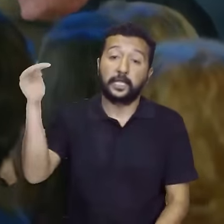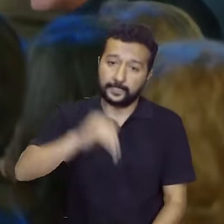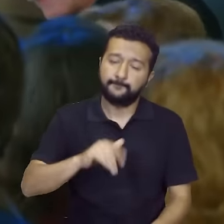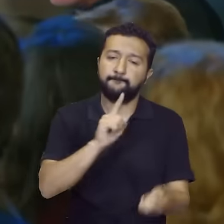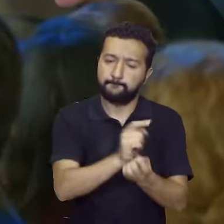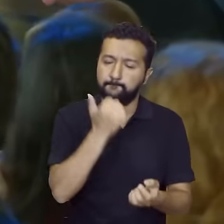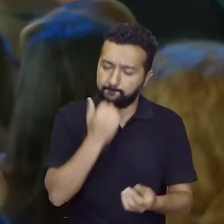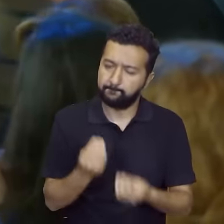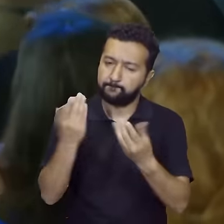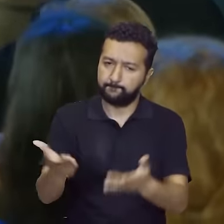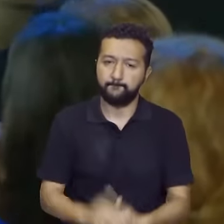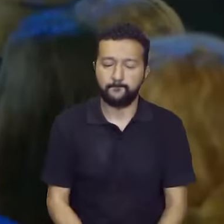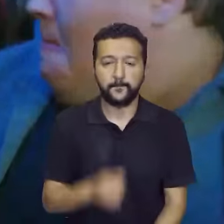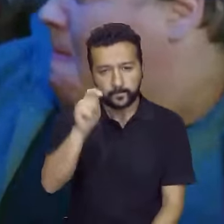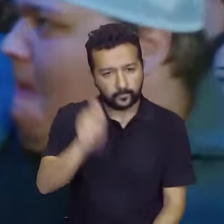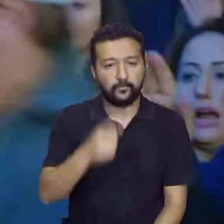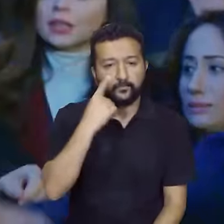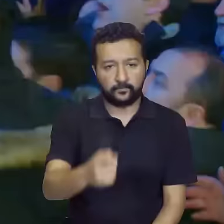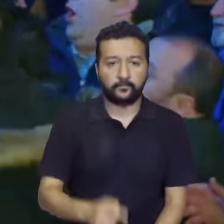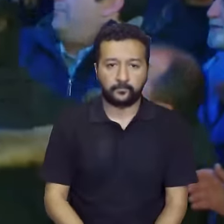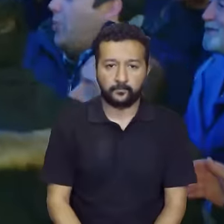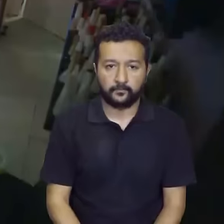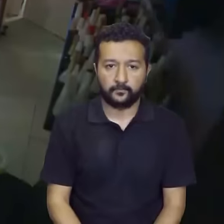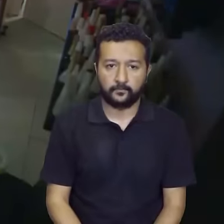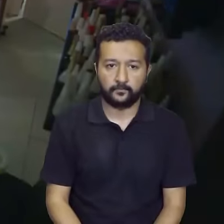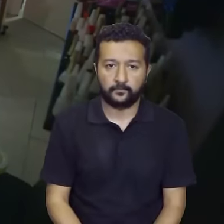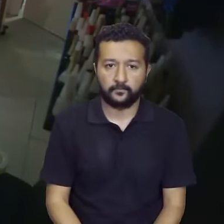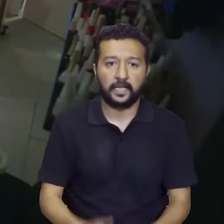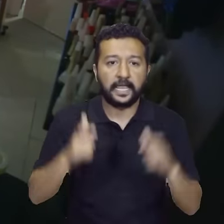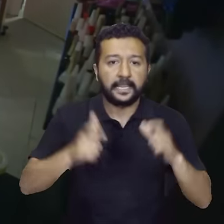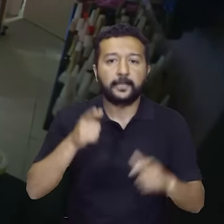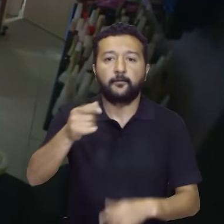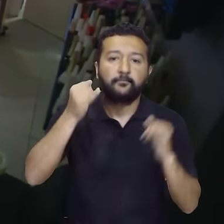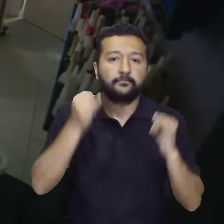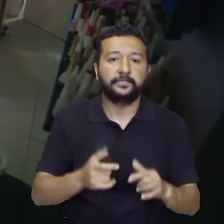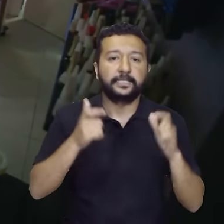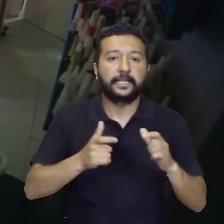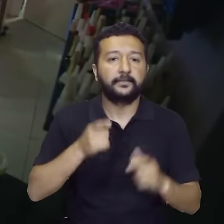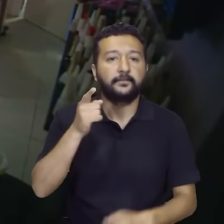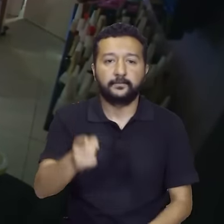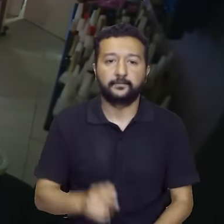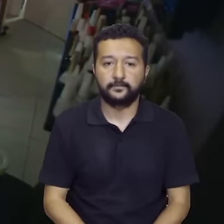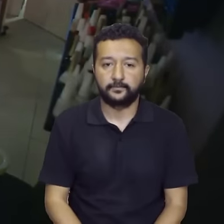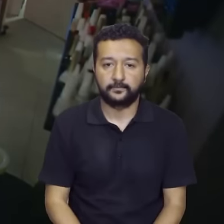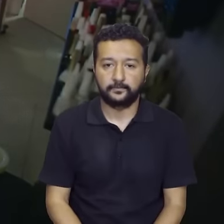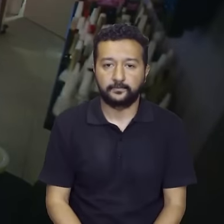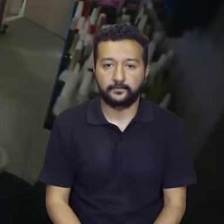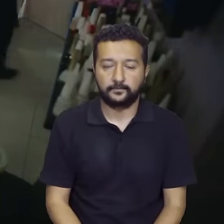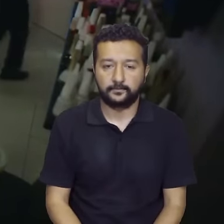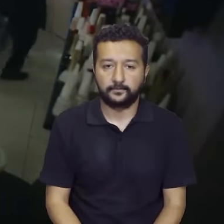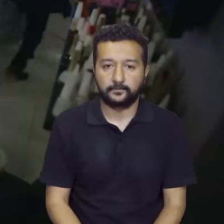gelince malı teslim ederiz halimallah. Hadi oğlum göreyim seni. Hadi. Tek omuz darbesiyle yürüdü. Açılan kapıdan içeri